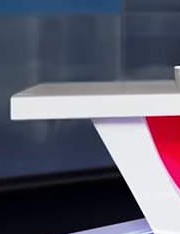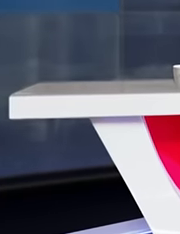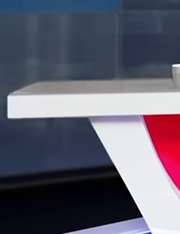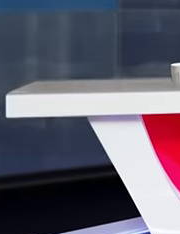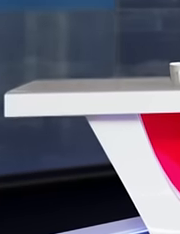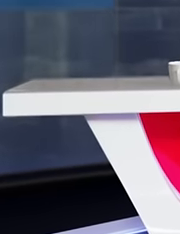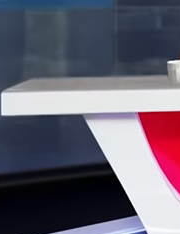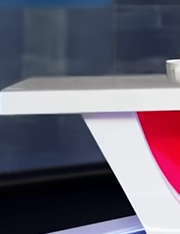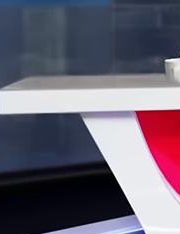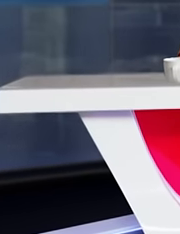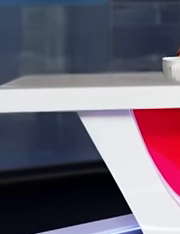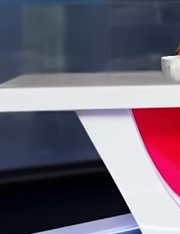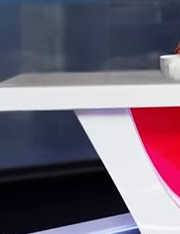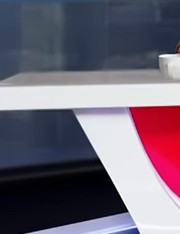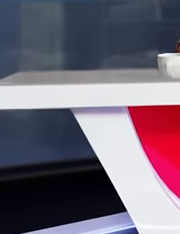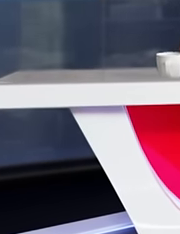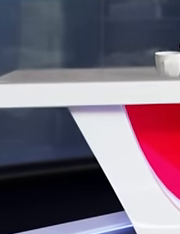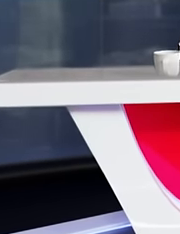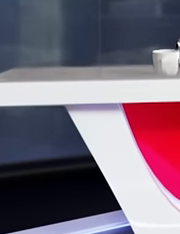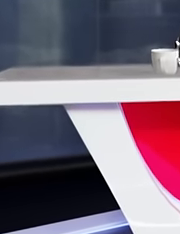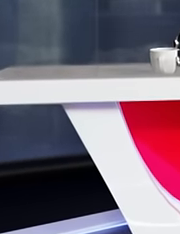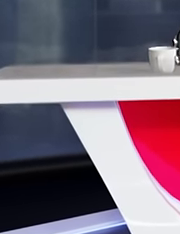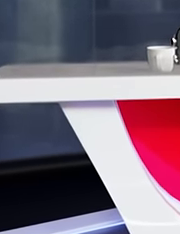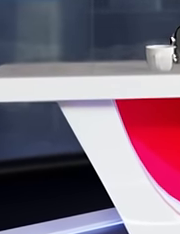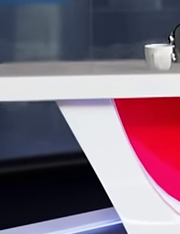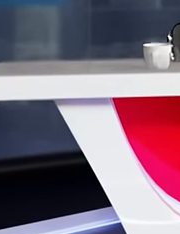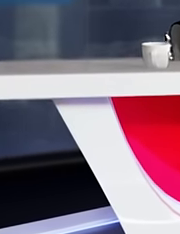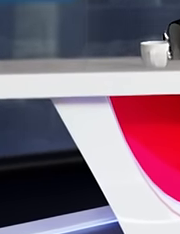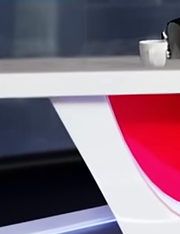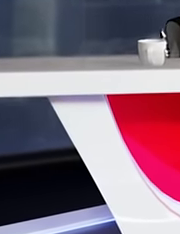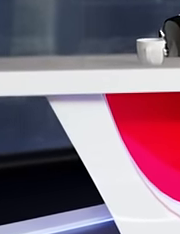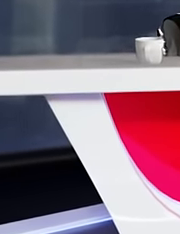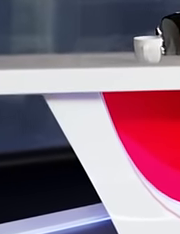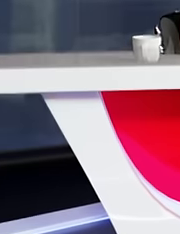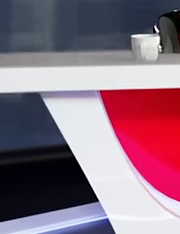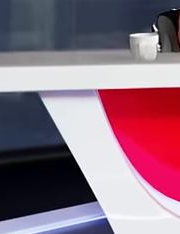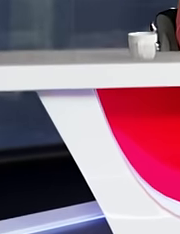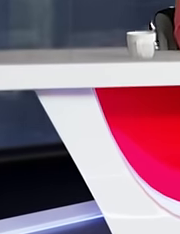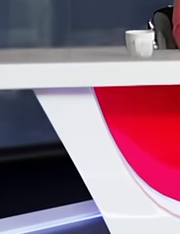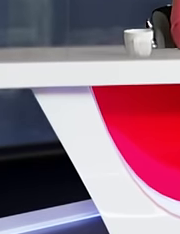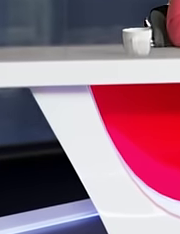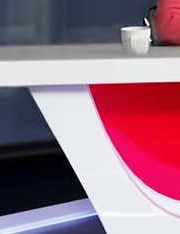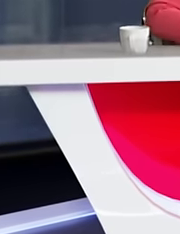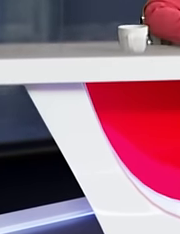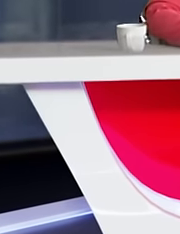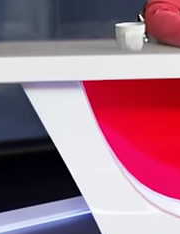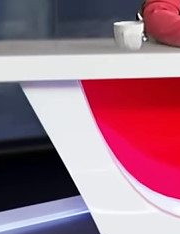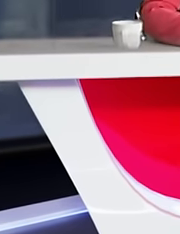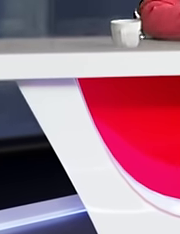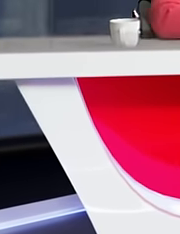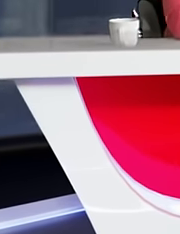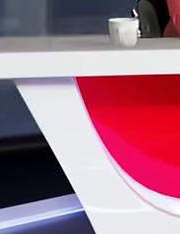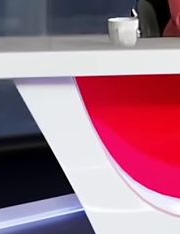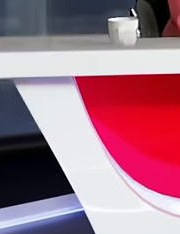Danuta Cholecka, witam Państwa ponownie tego wieczoru. Witam naszych gości, Paulina Matysiak, Partia Razem, Klub Lewica. Dobry wieczór. I Daniel Milewski, Prawo i Sprawiedliwość.